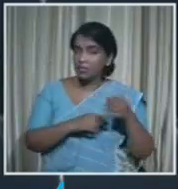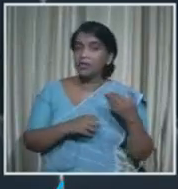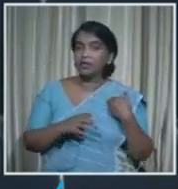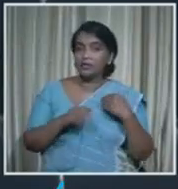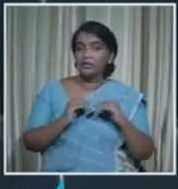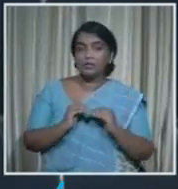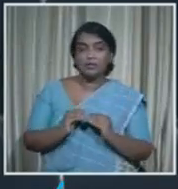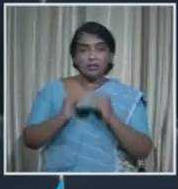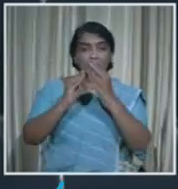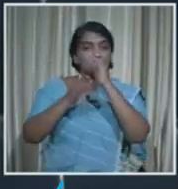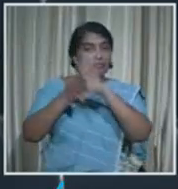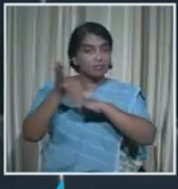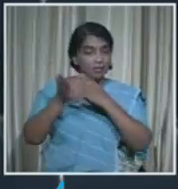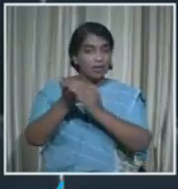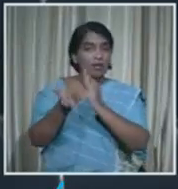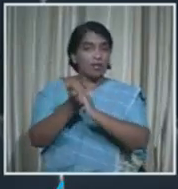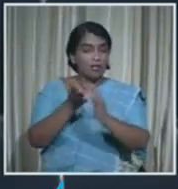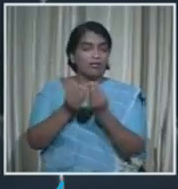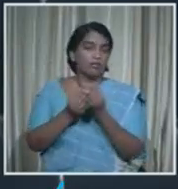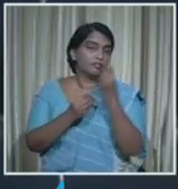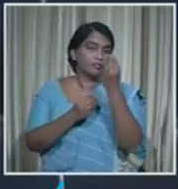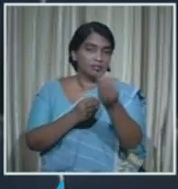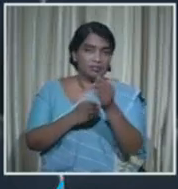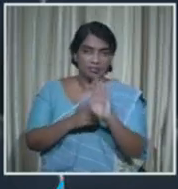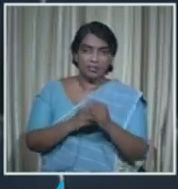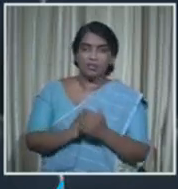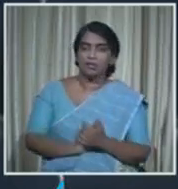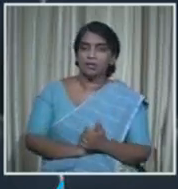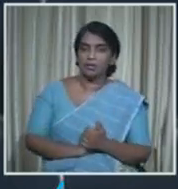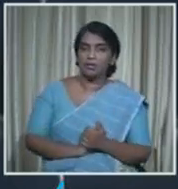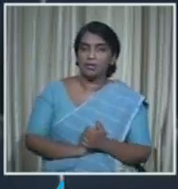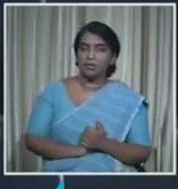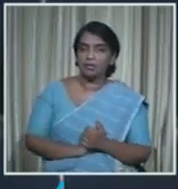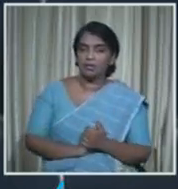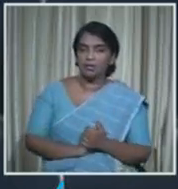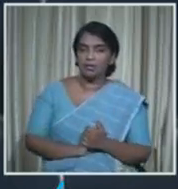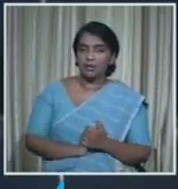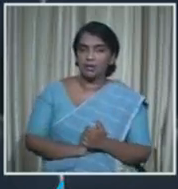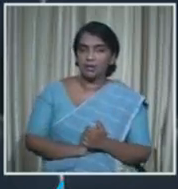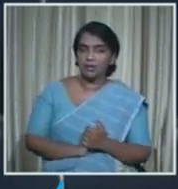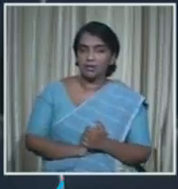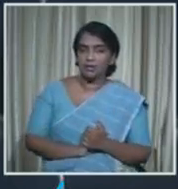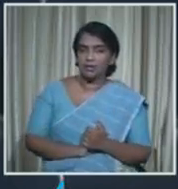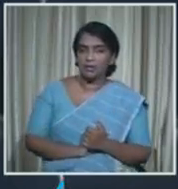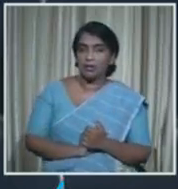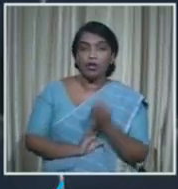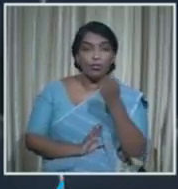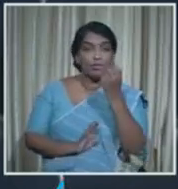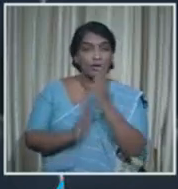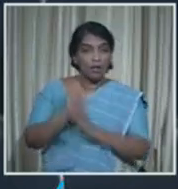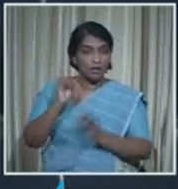සංවර්ධන අය වෙනුවට සහන දෙන අයවැයක් ඇති කරන්න මම අහපහු කියනවා